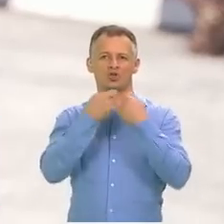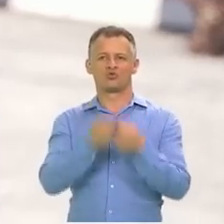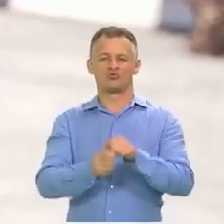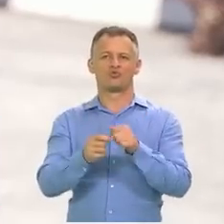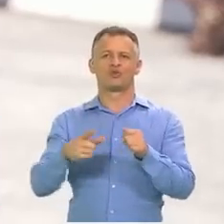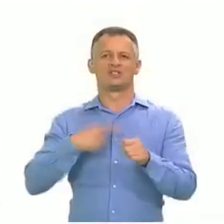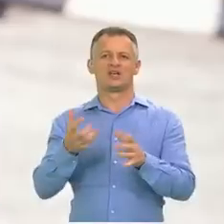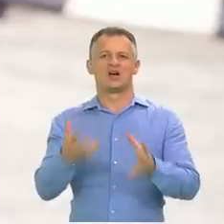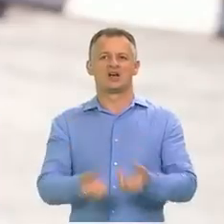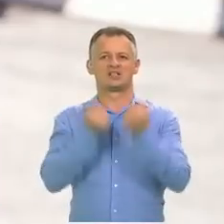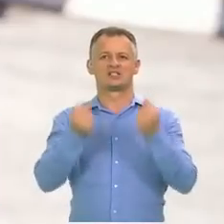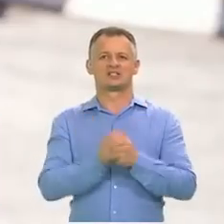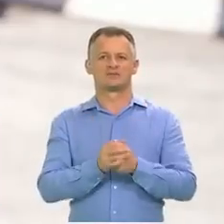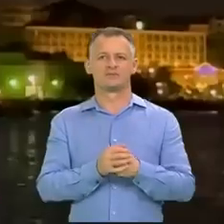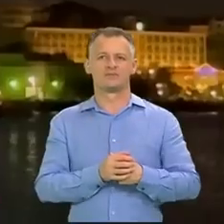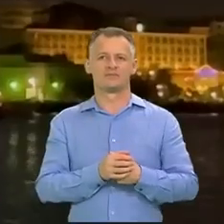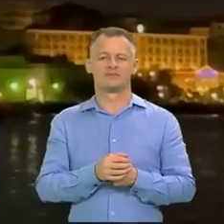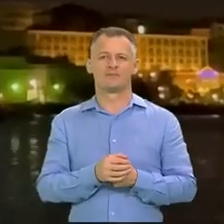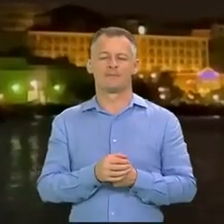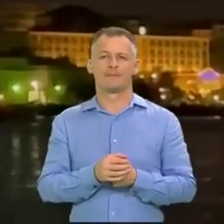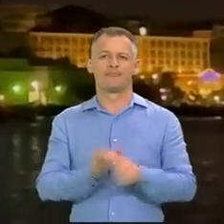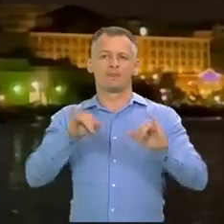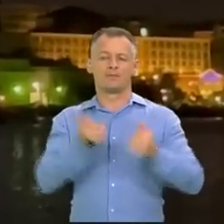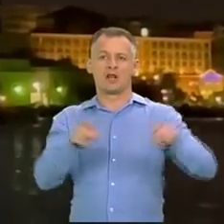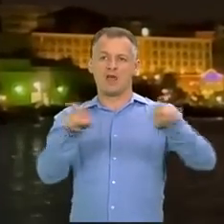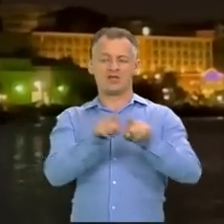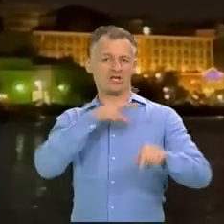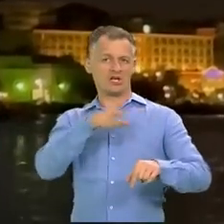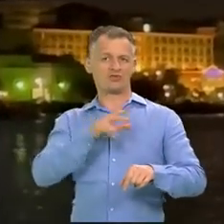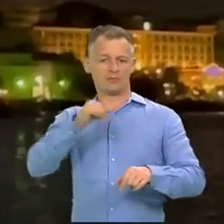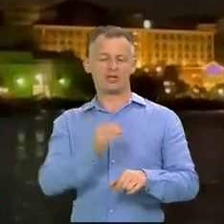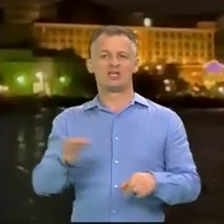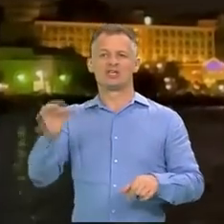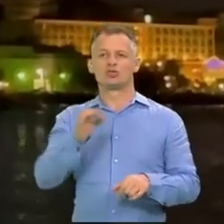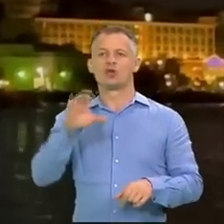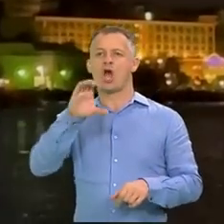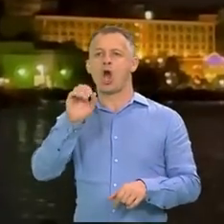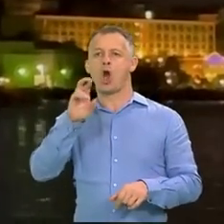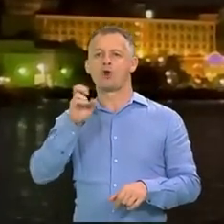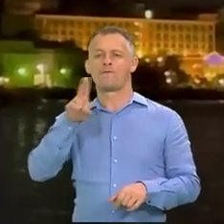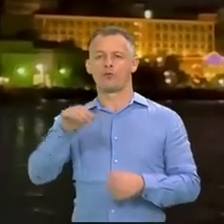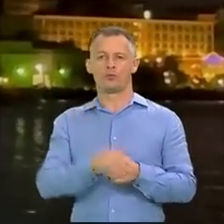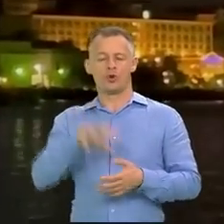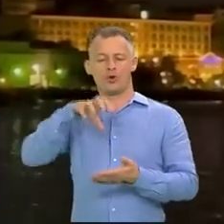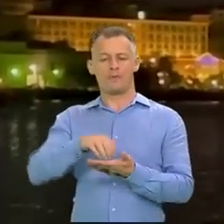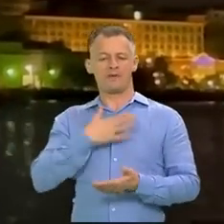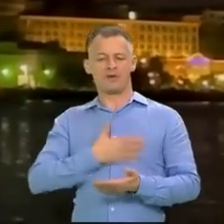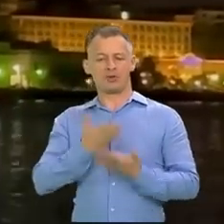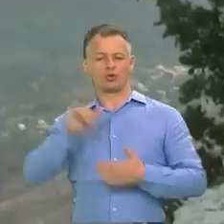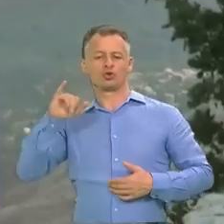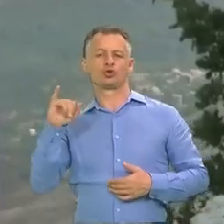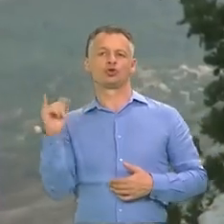the restaurant and everything is burned. Situația este la fel de gravă și pe insula Corfu, o destinație preferată a turiștilor, mai ales în